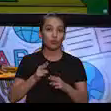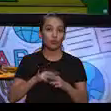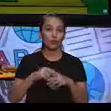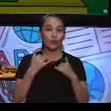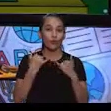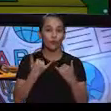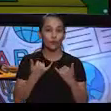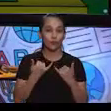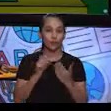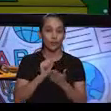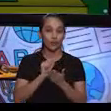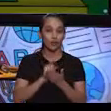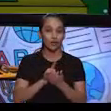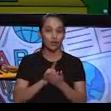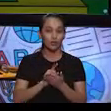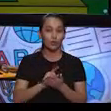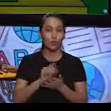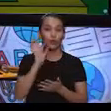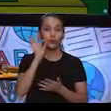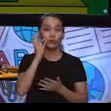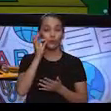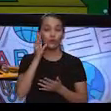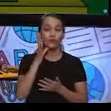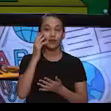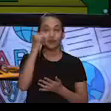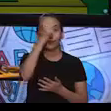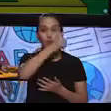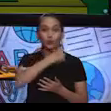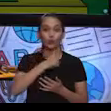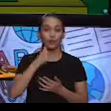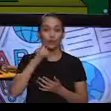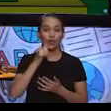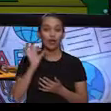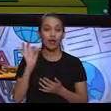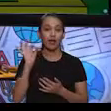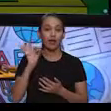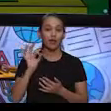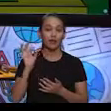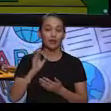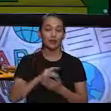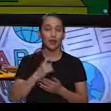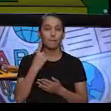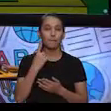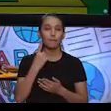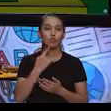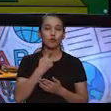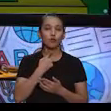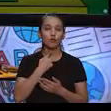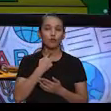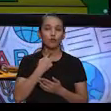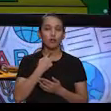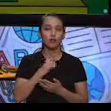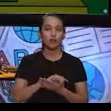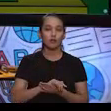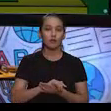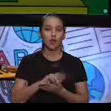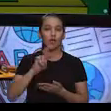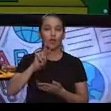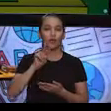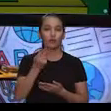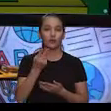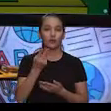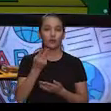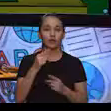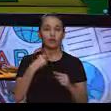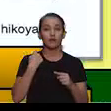haqida. 8-mashq. Bir tovushi bilan farq qiladigan so'zlarni aniqlang. Keling, hozir men sizlarga